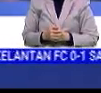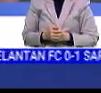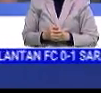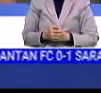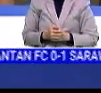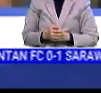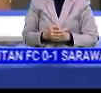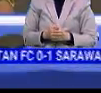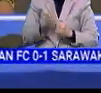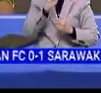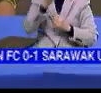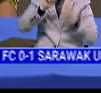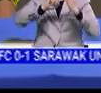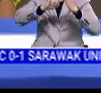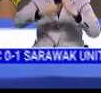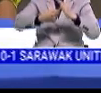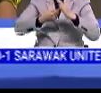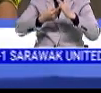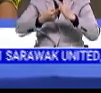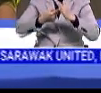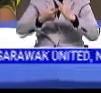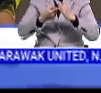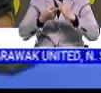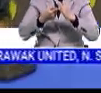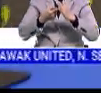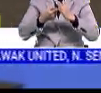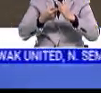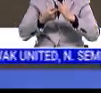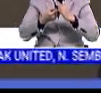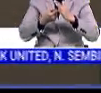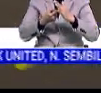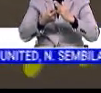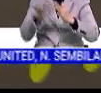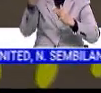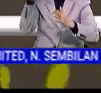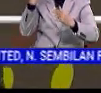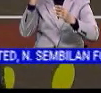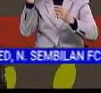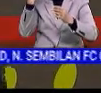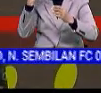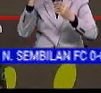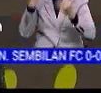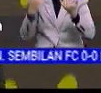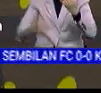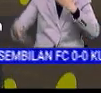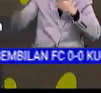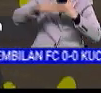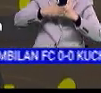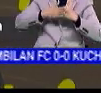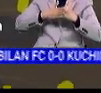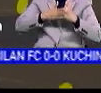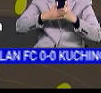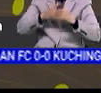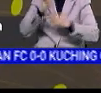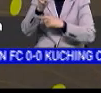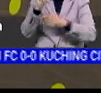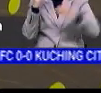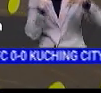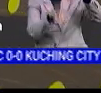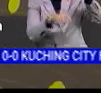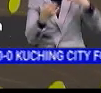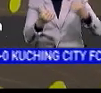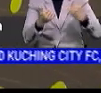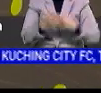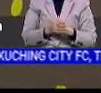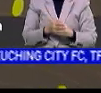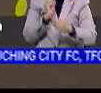Okay, we started the wrong foot, but we managed to come back from 2 goals down. It was hard work